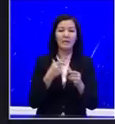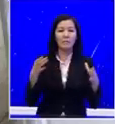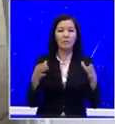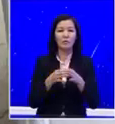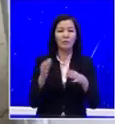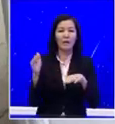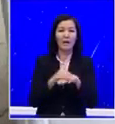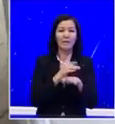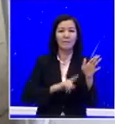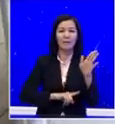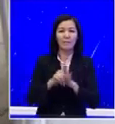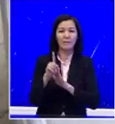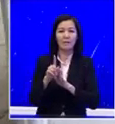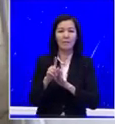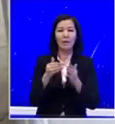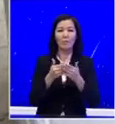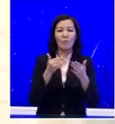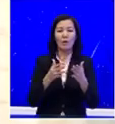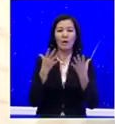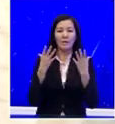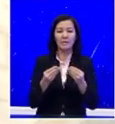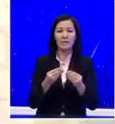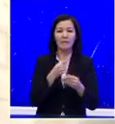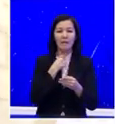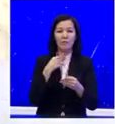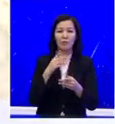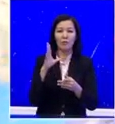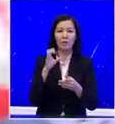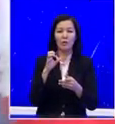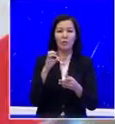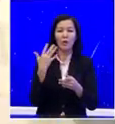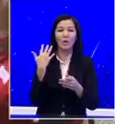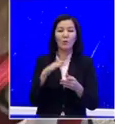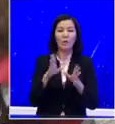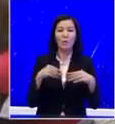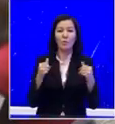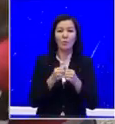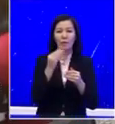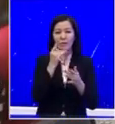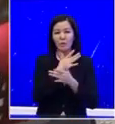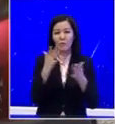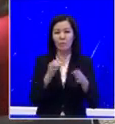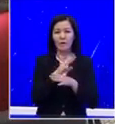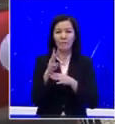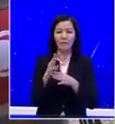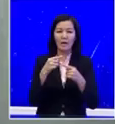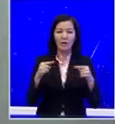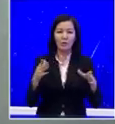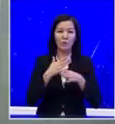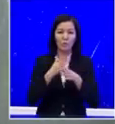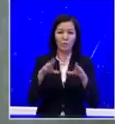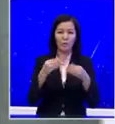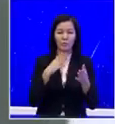ұйымның қайырымдылық бастамасы болған емес. Бүгінге дейін олар Талдықорғандағы 50-ден аса отбасын азық-түлікпен қамтып гуманитарлық